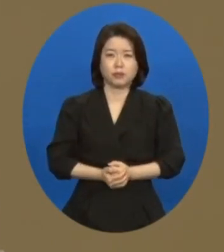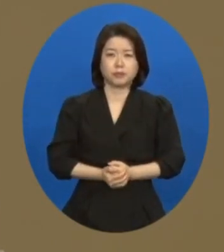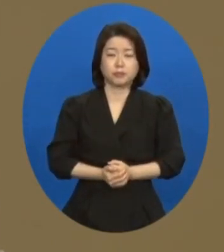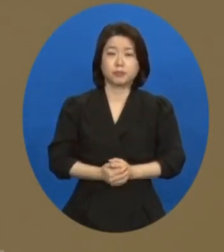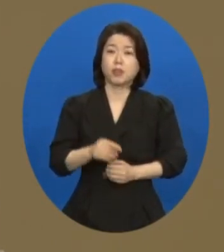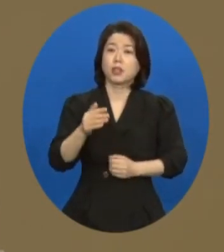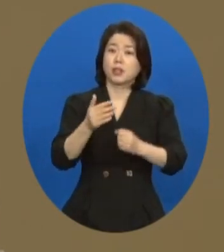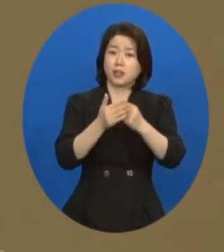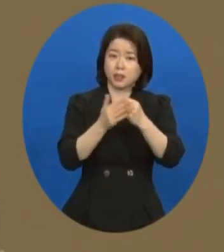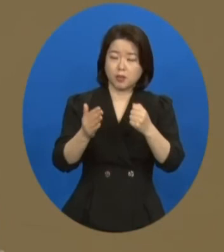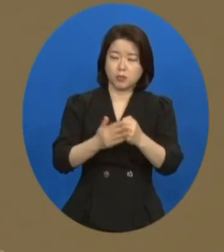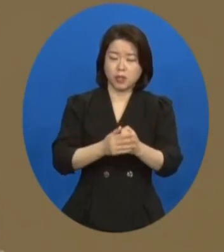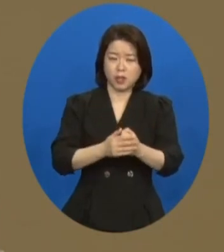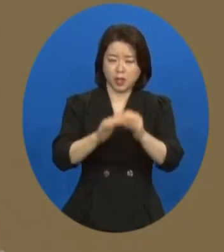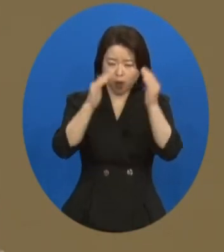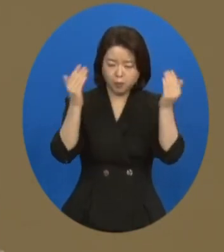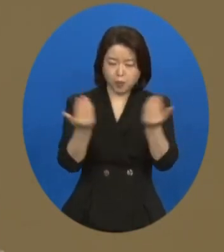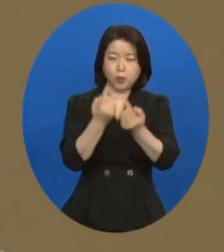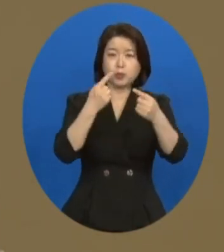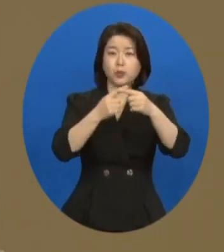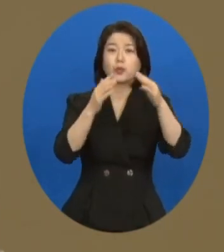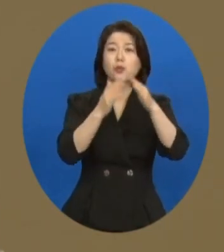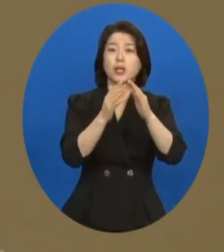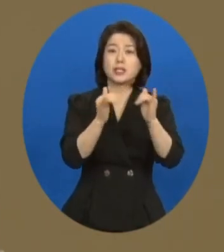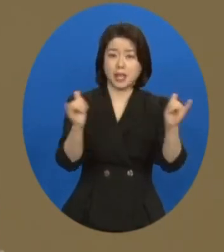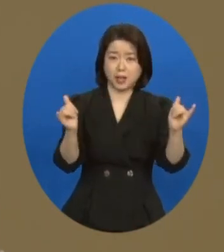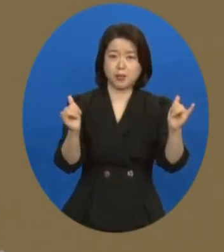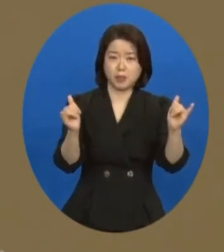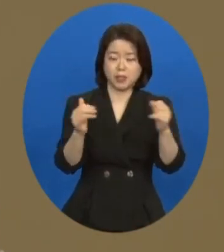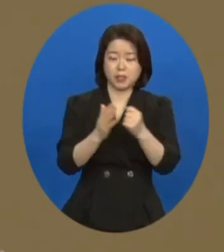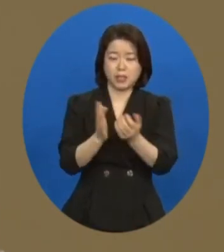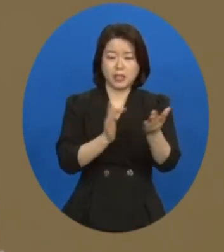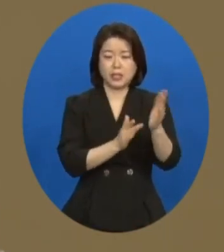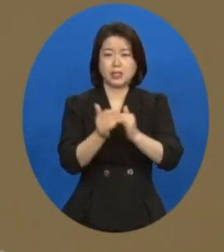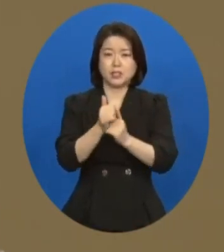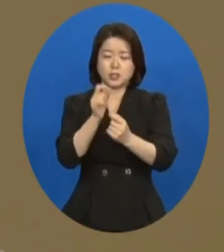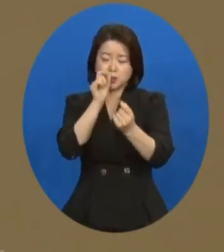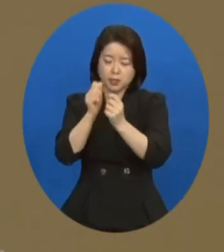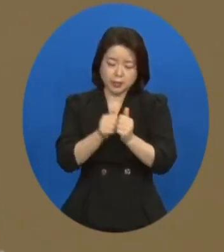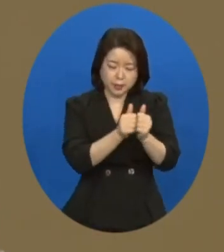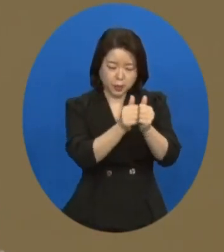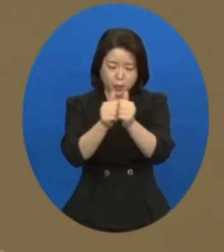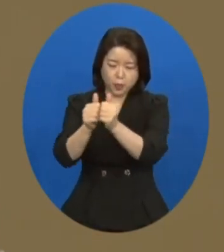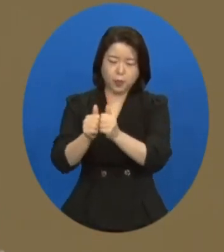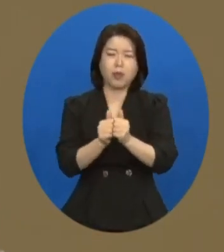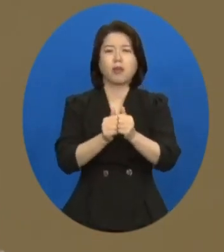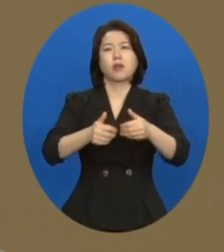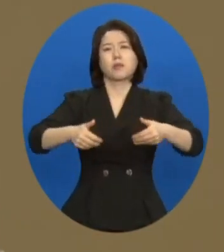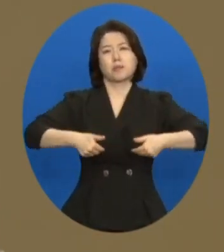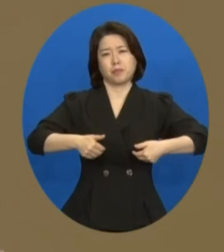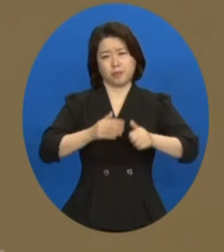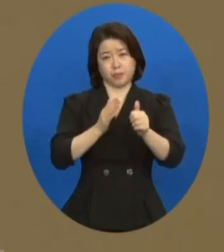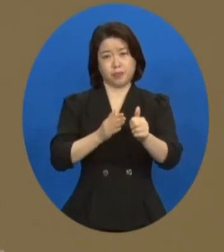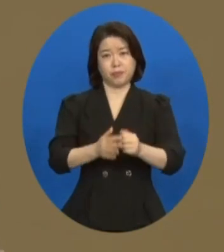그러니까 온 교우들이 예수님과 친밀한 이동의 맞아 는 거예요